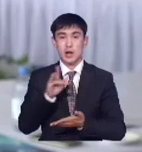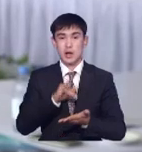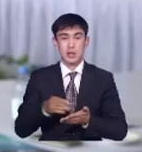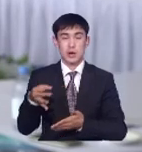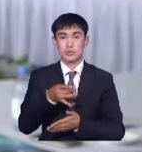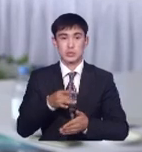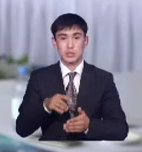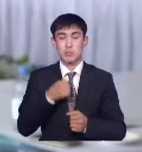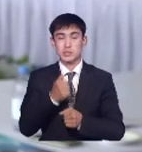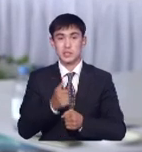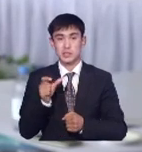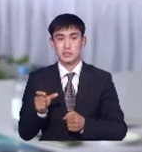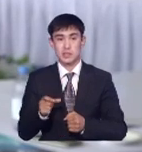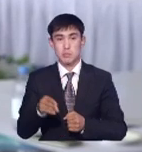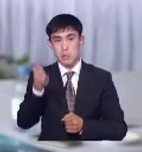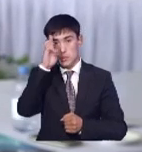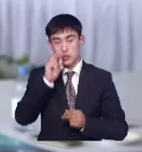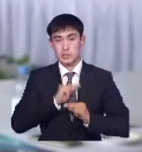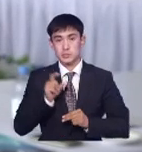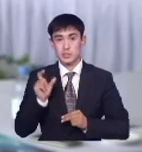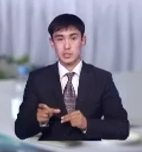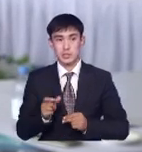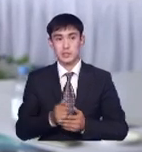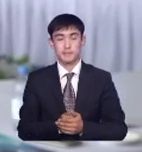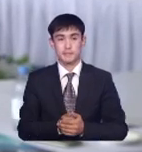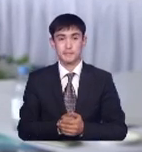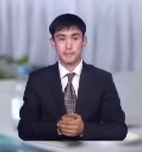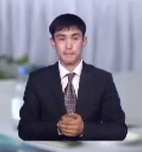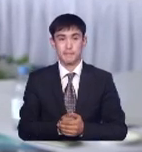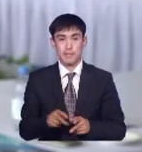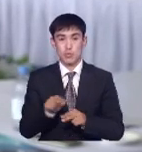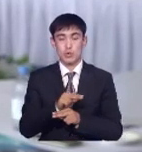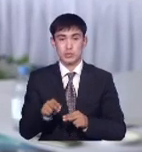аудандарды басқаратын мемлекеттік қызметкерлерді оқытып жатырмыз.